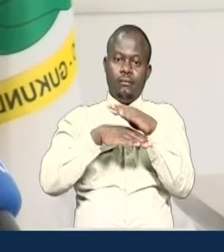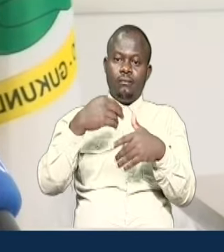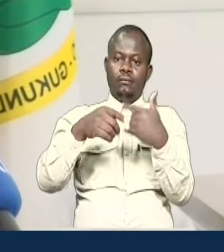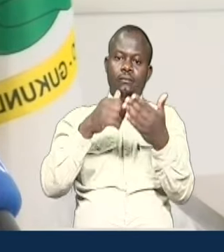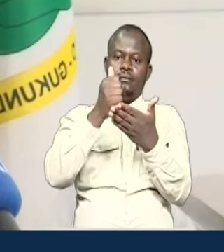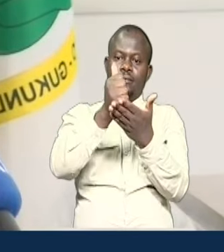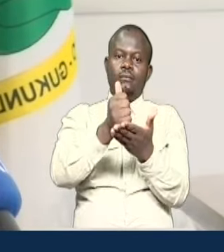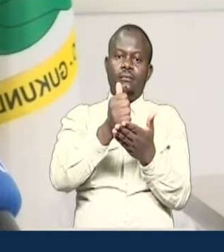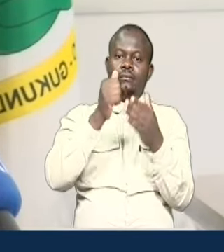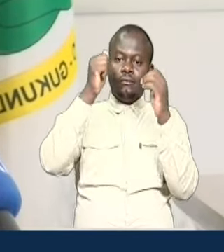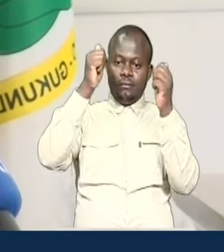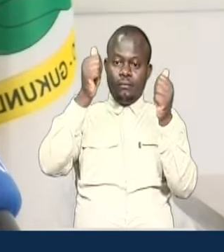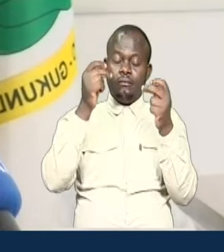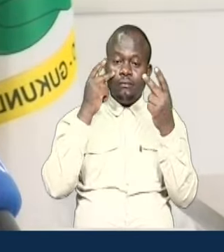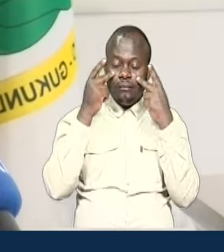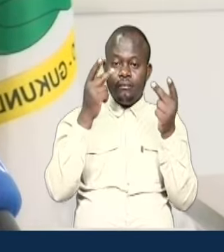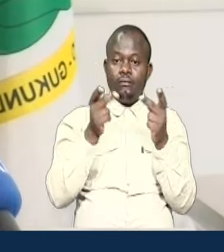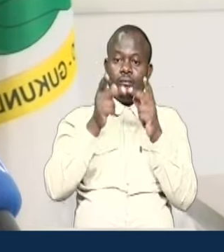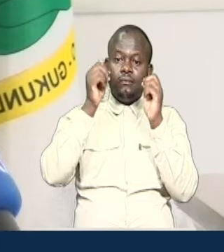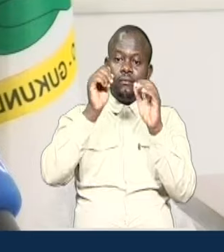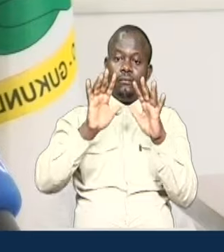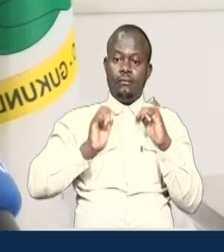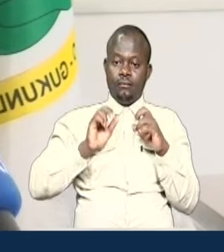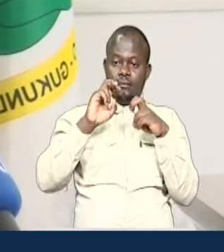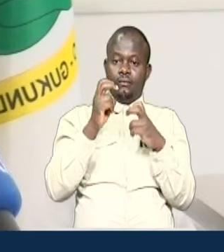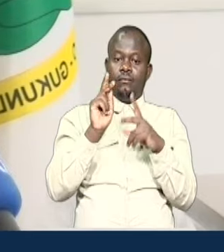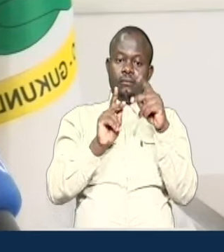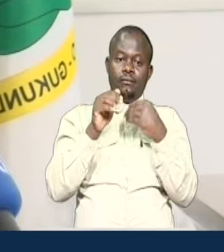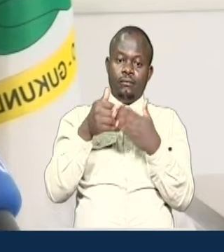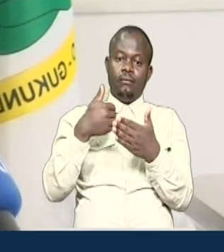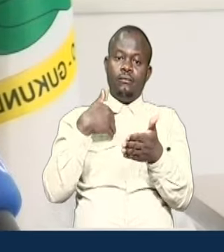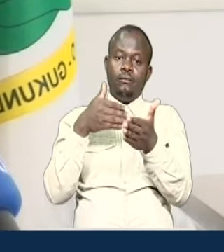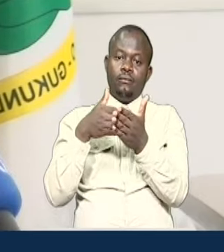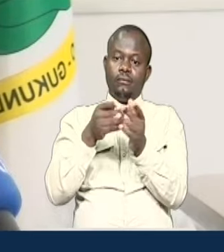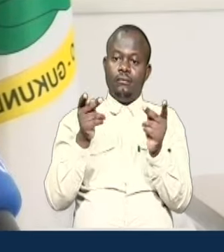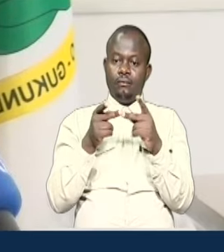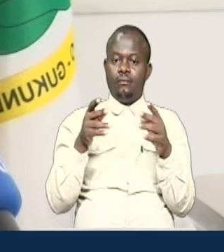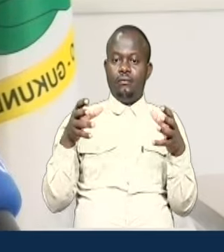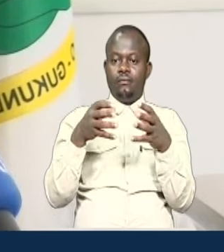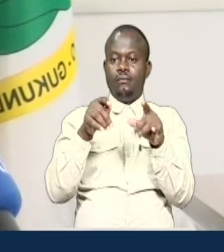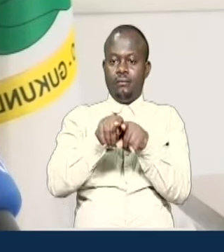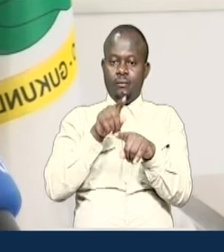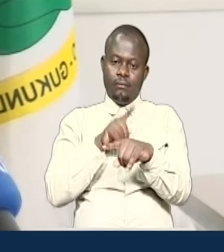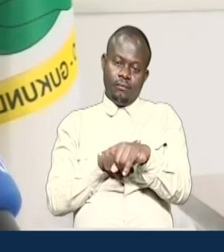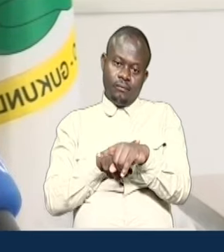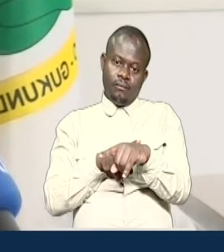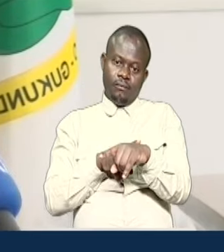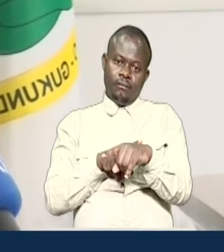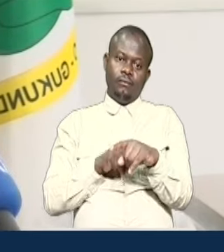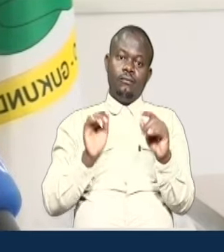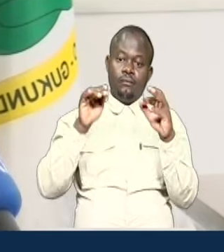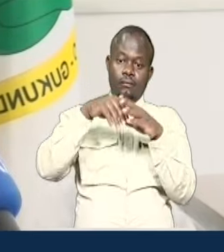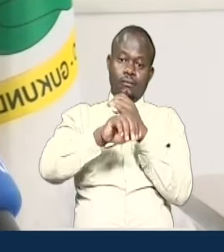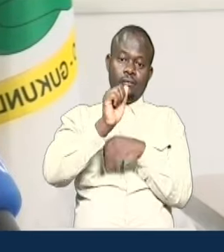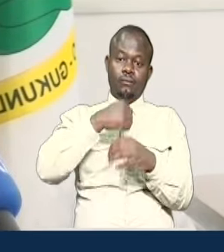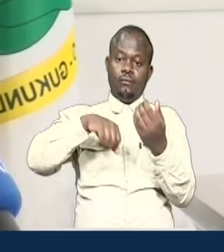gufasha abakandida kubona aho biyamamariza, birinda ko hagira abakandida bahurira ahantu hamwe icyarimwe. Abitabira